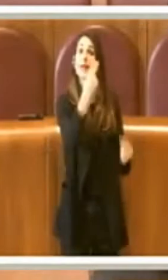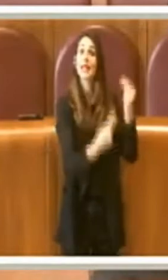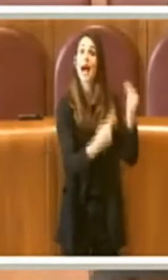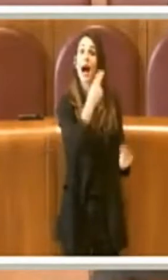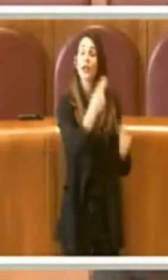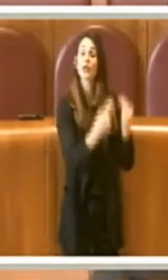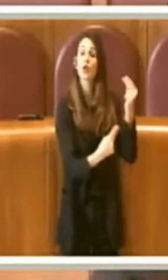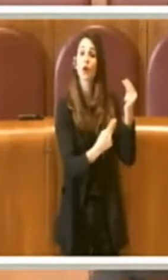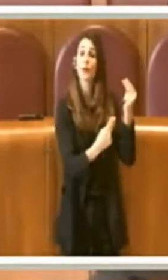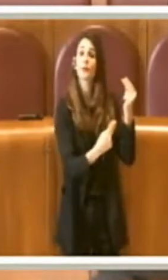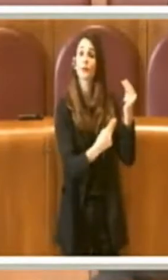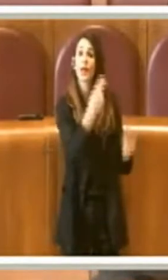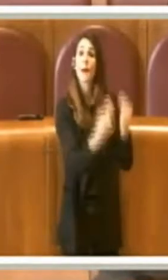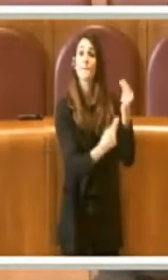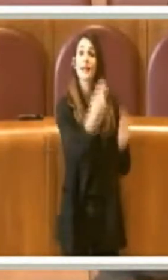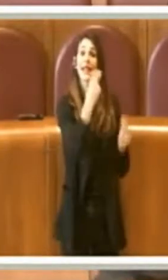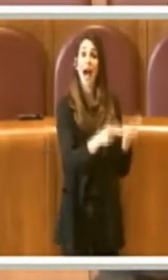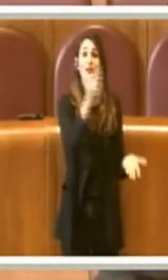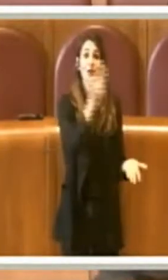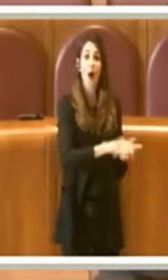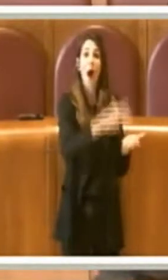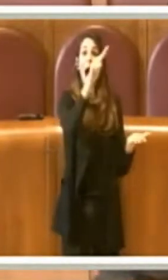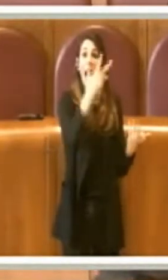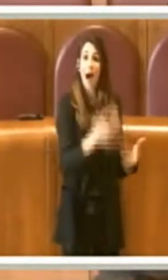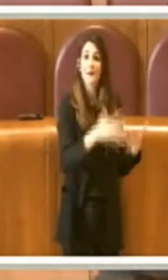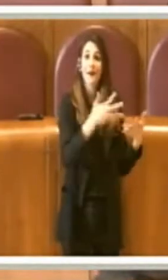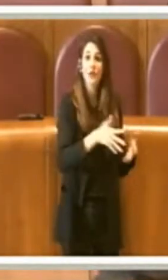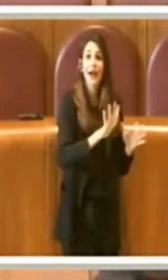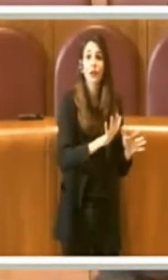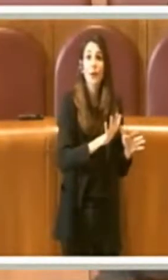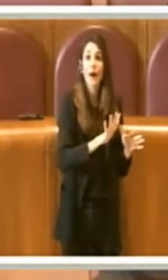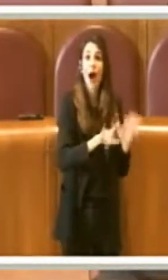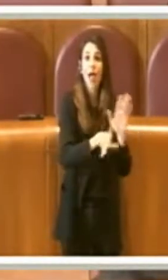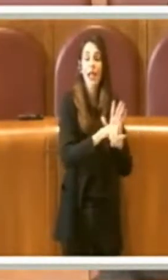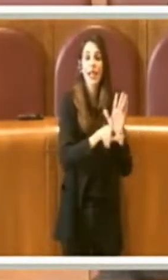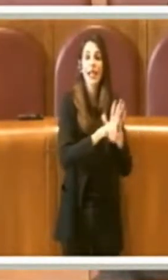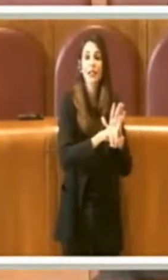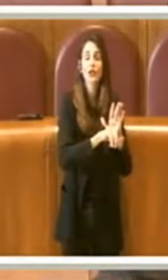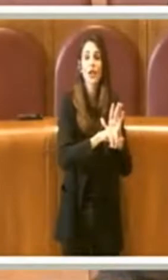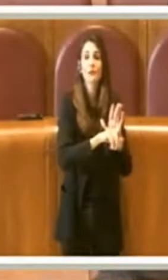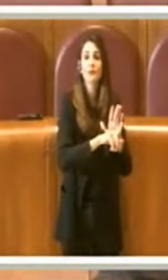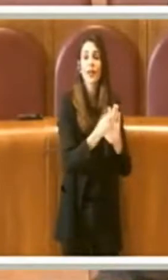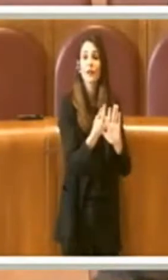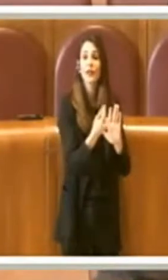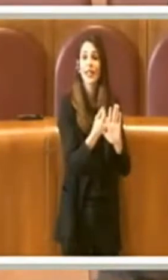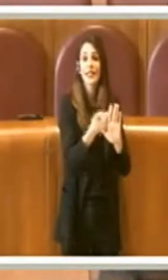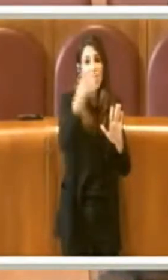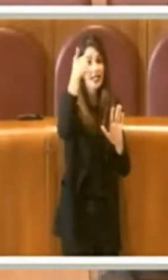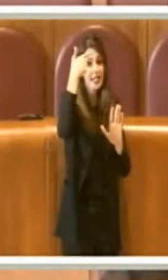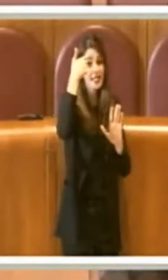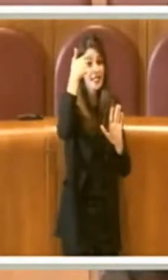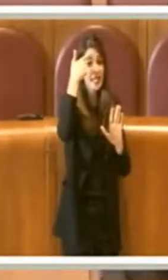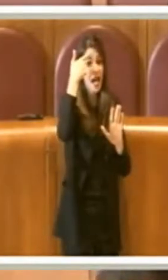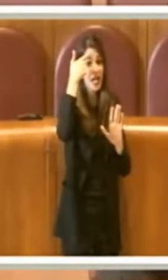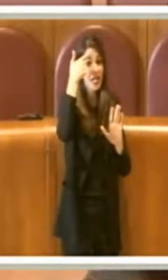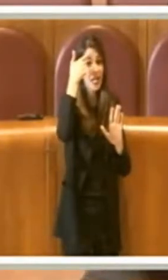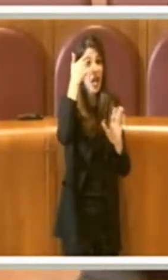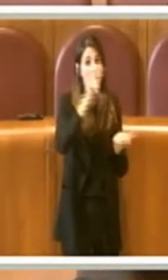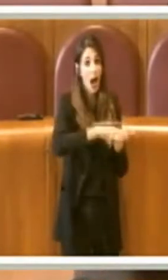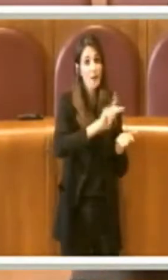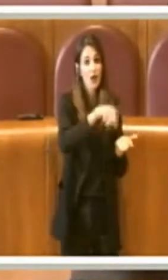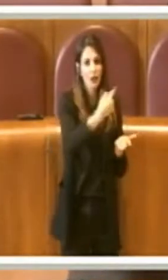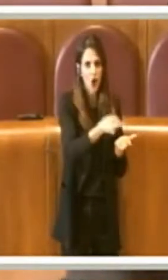prima che venga approvata la legge finanziaria dello Stato, che poi ha delle ricadute, per cui io direi di vederlo come